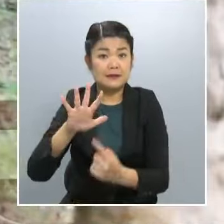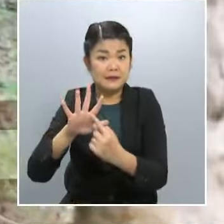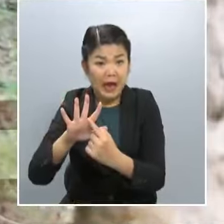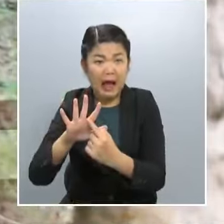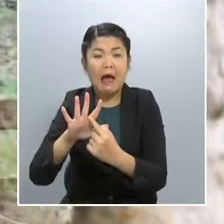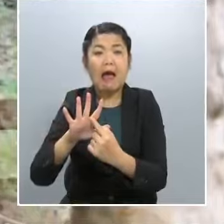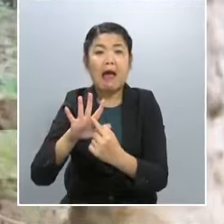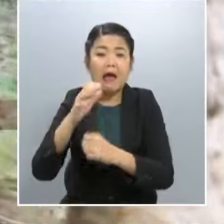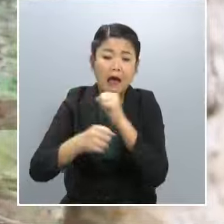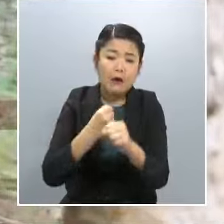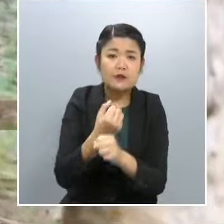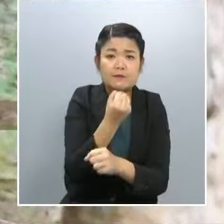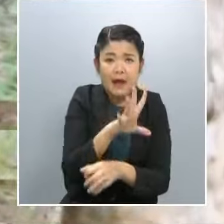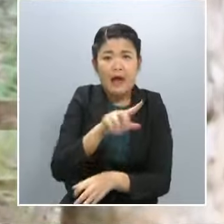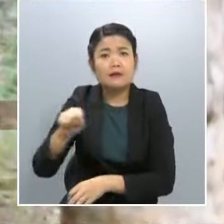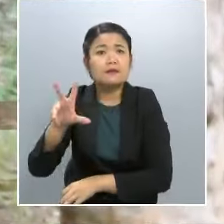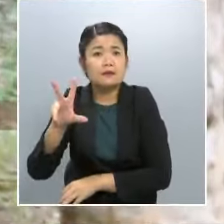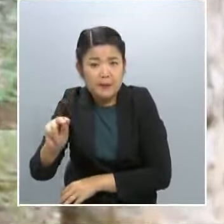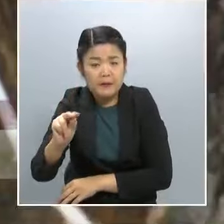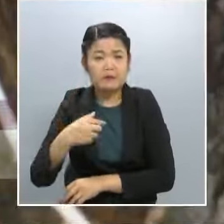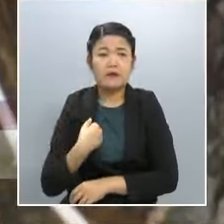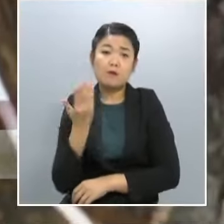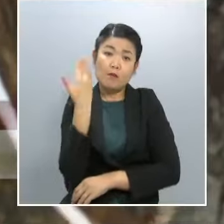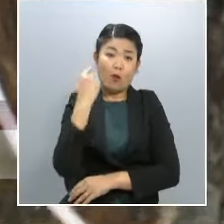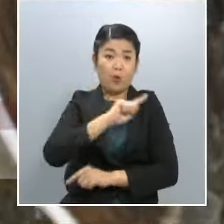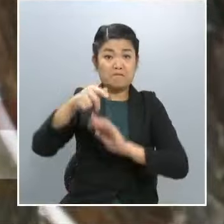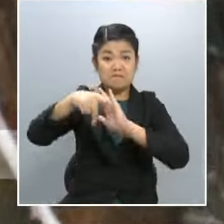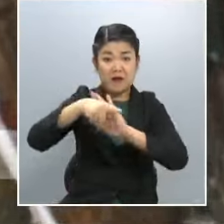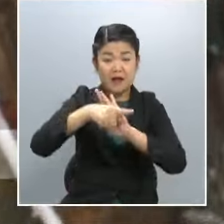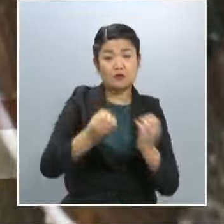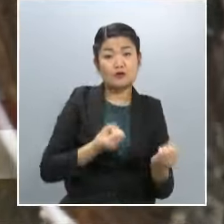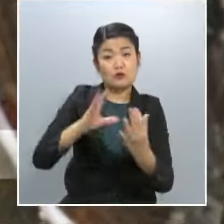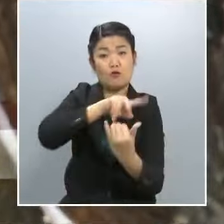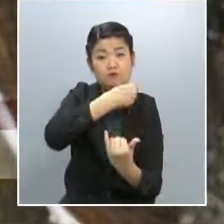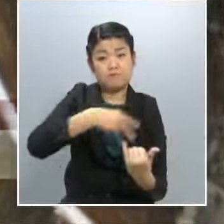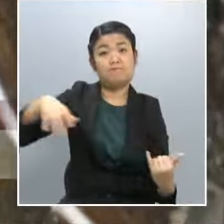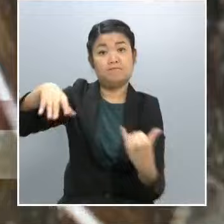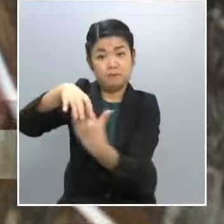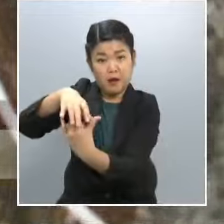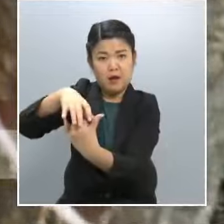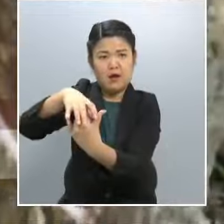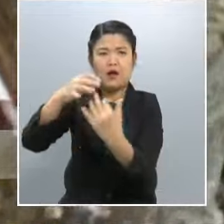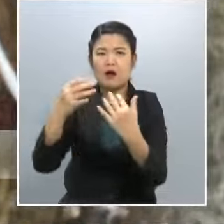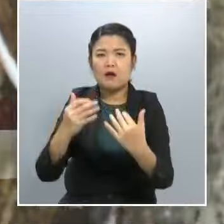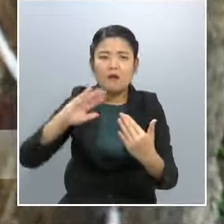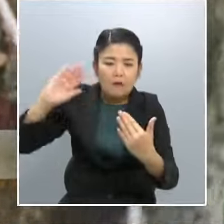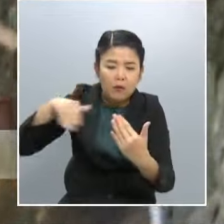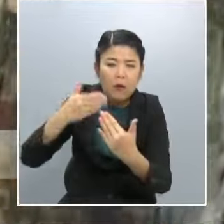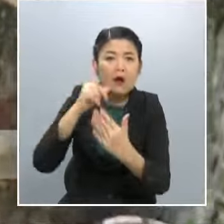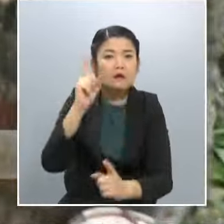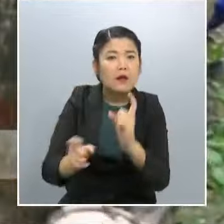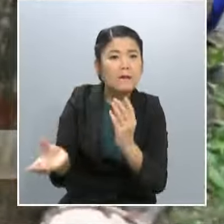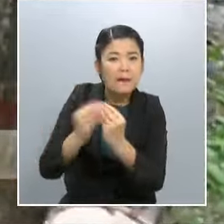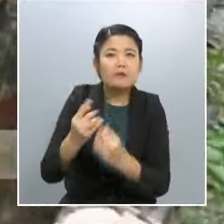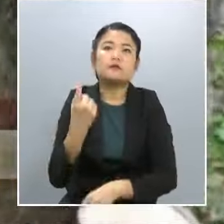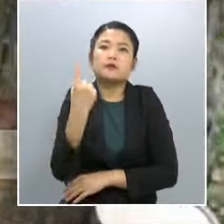ากนำส่งโรงพยาบาลเมื่อพฤหัสที่ผ่านมาแจ้งท่านผู้ชมเบื้องต้นว่าต่อมาเสียชีวิตเพิ่มอีกคน